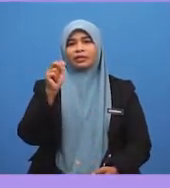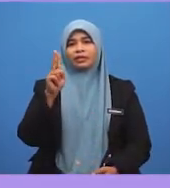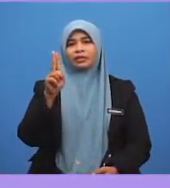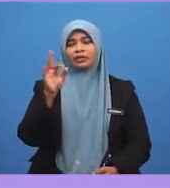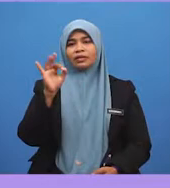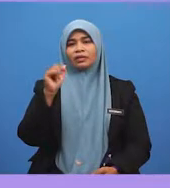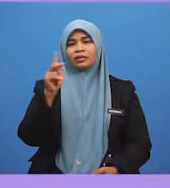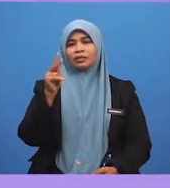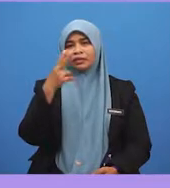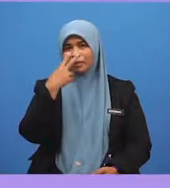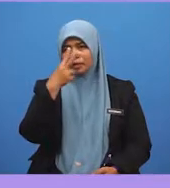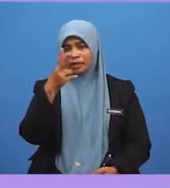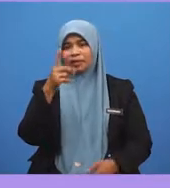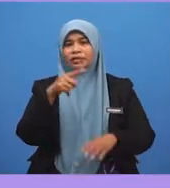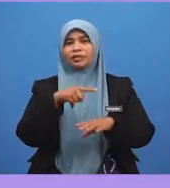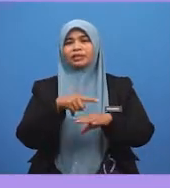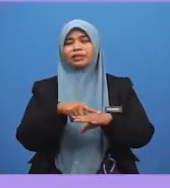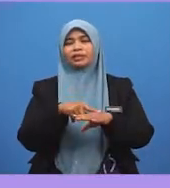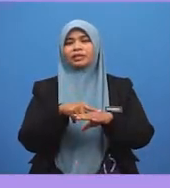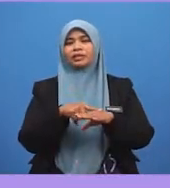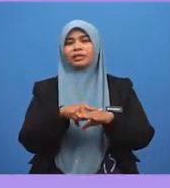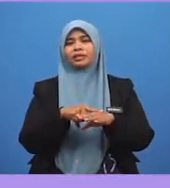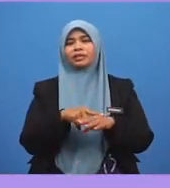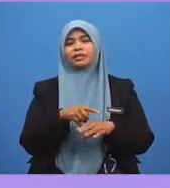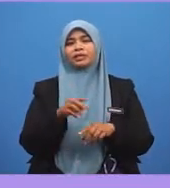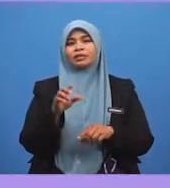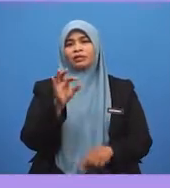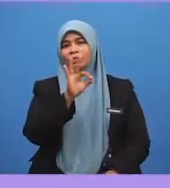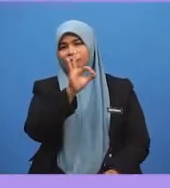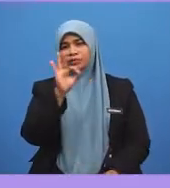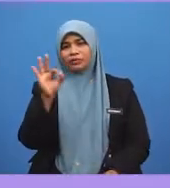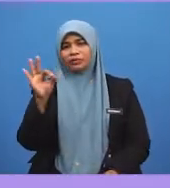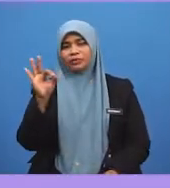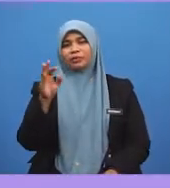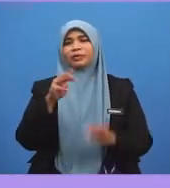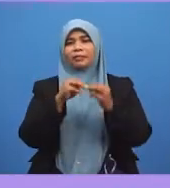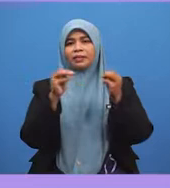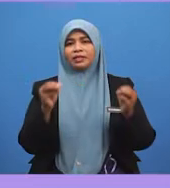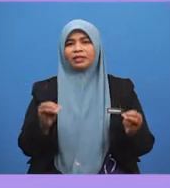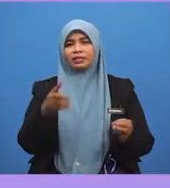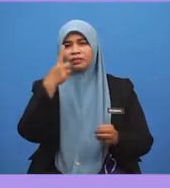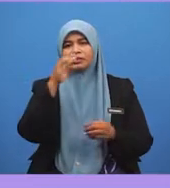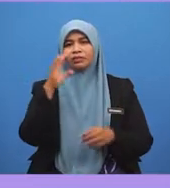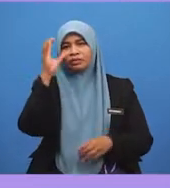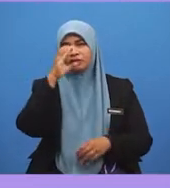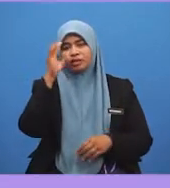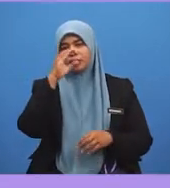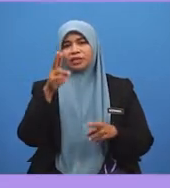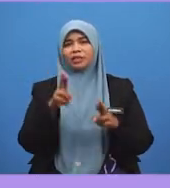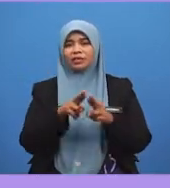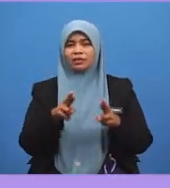Taufik melihat di ruang jawapan meja untuk mencari